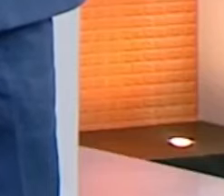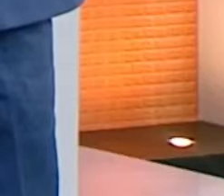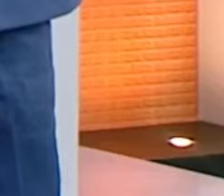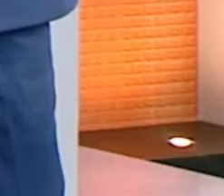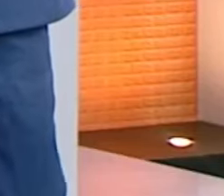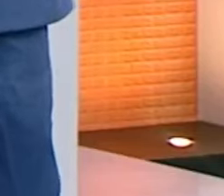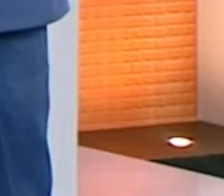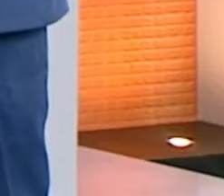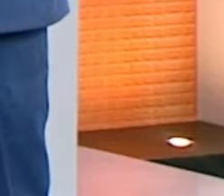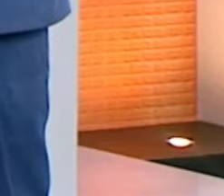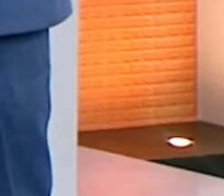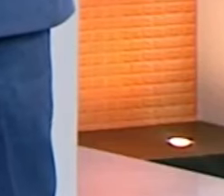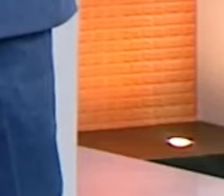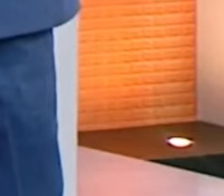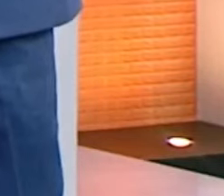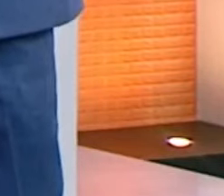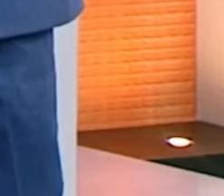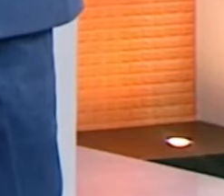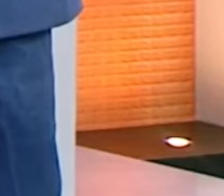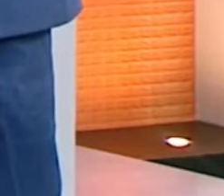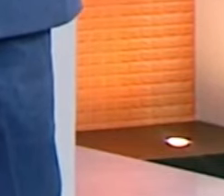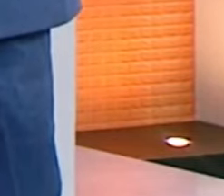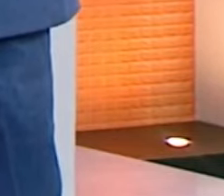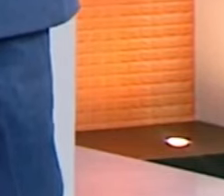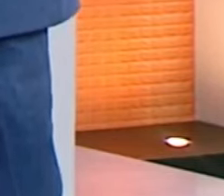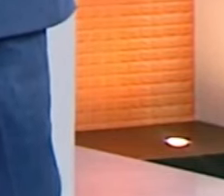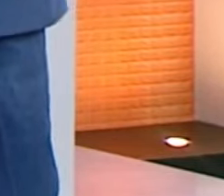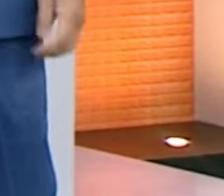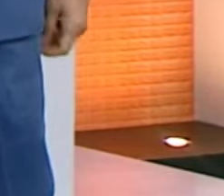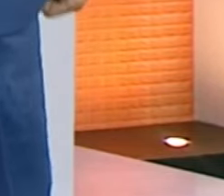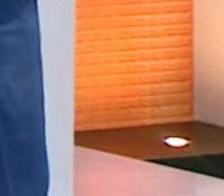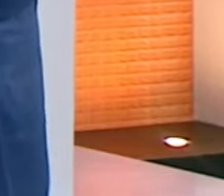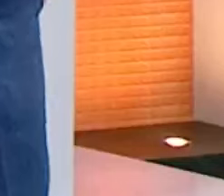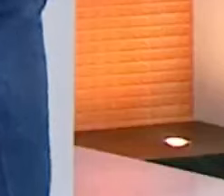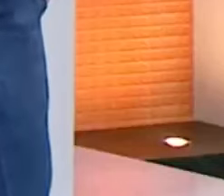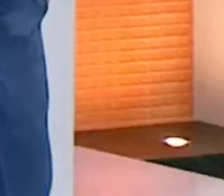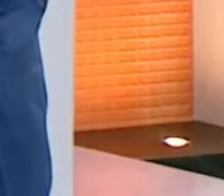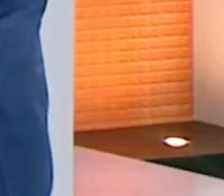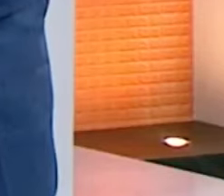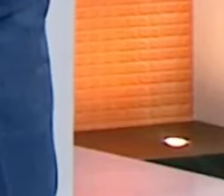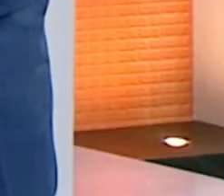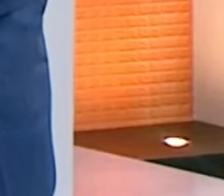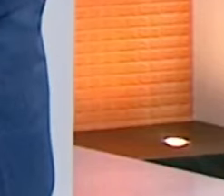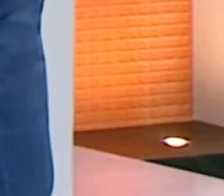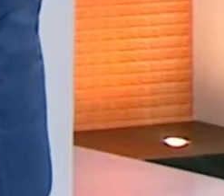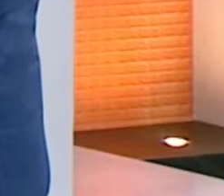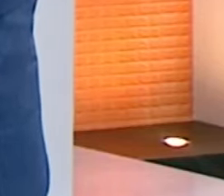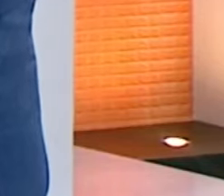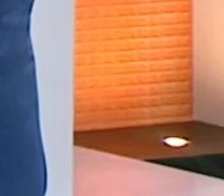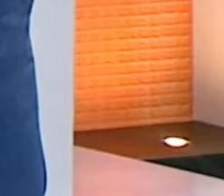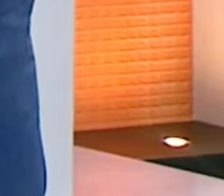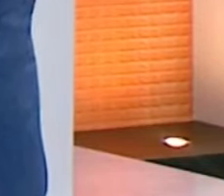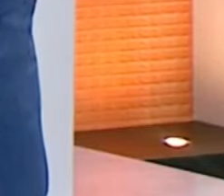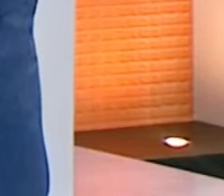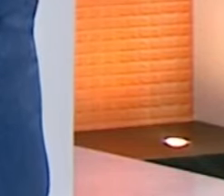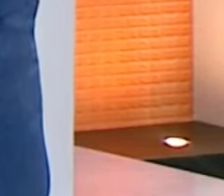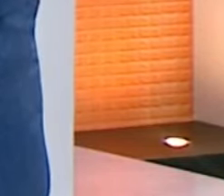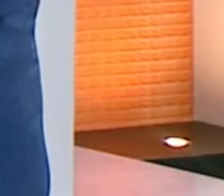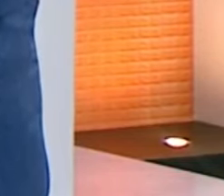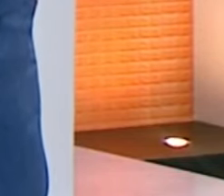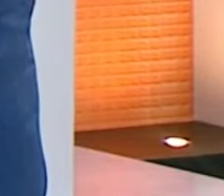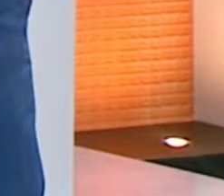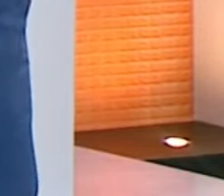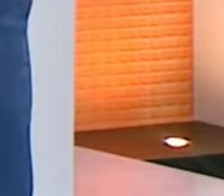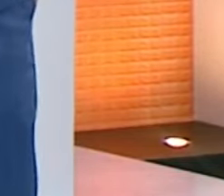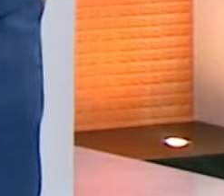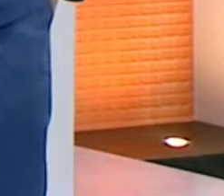Igan, mauna ka sa mga balita. Mag-subscribe sa GMA Integrated News sa YouTube. Sa mga kapuso abroad, subaybayan nyo kami sa GMA